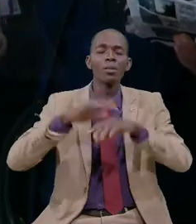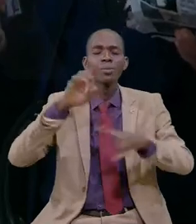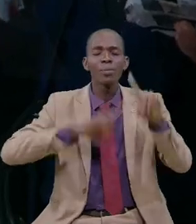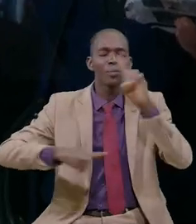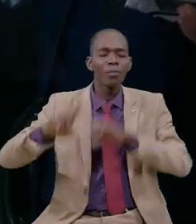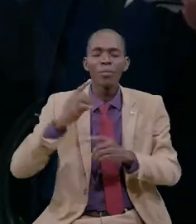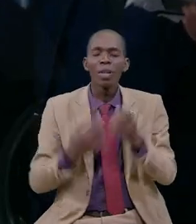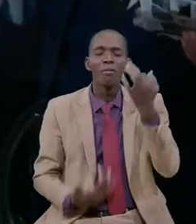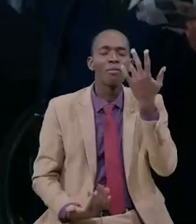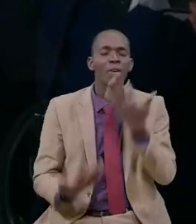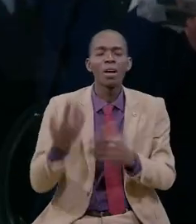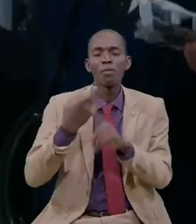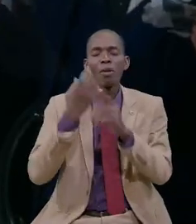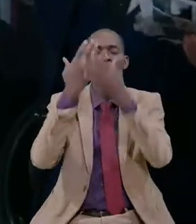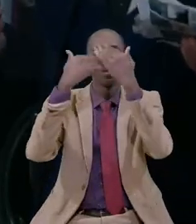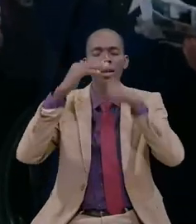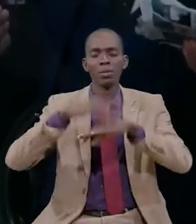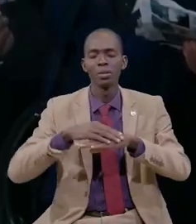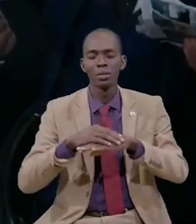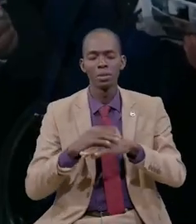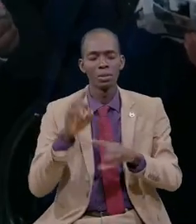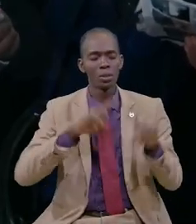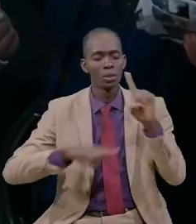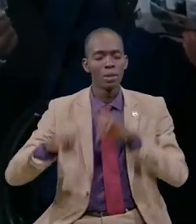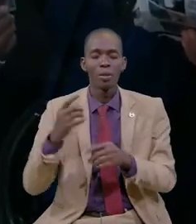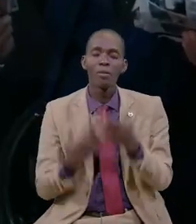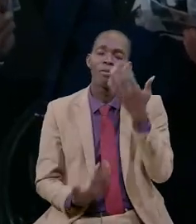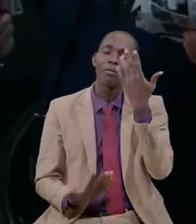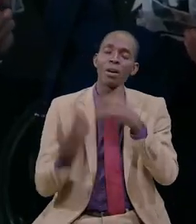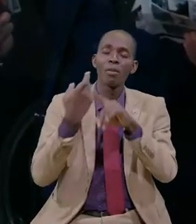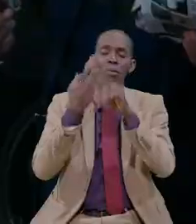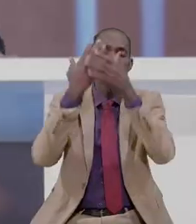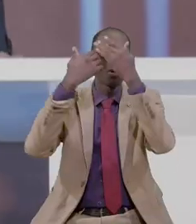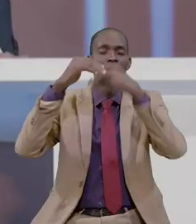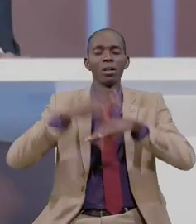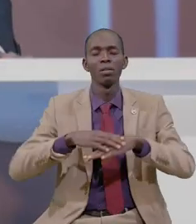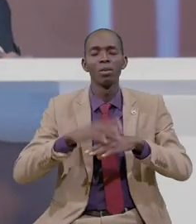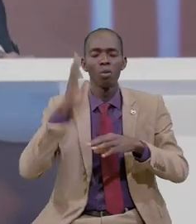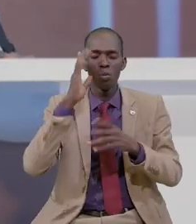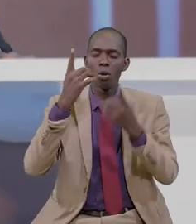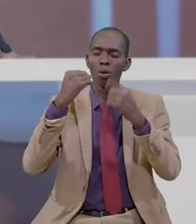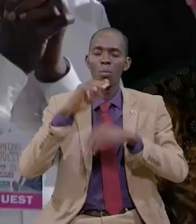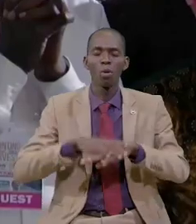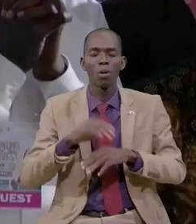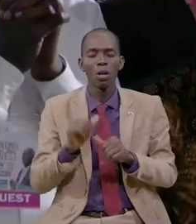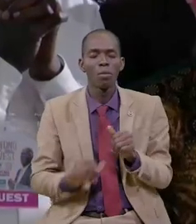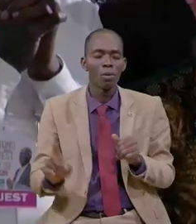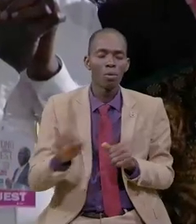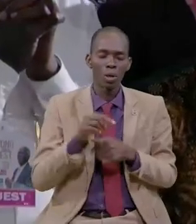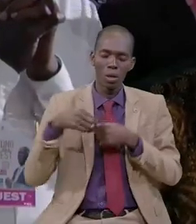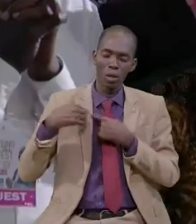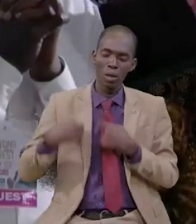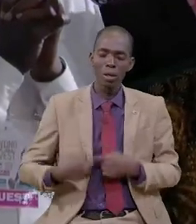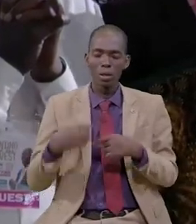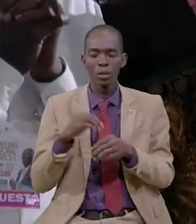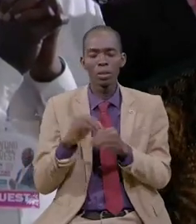Quelqu'un doit crier le feu du ciel. Le feu du ciel tombe sur chaque cœur au nom de